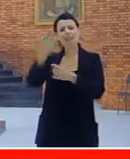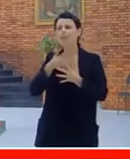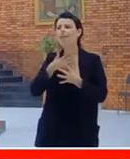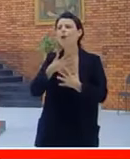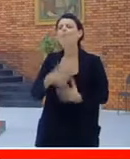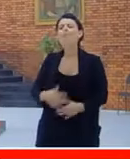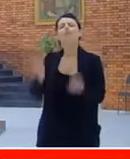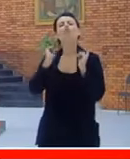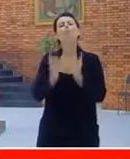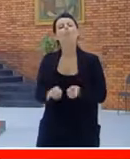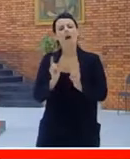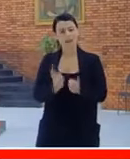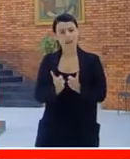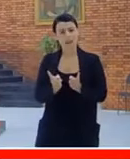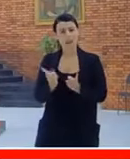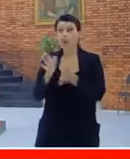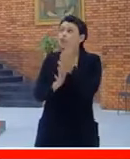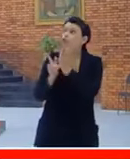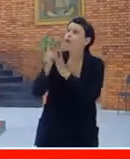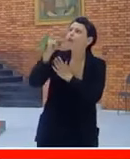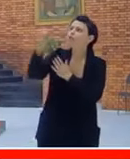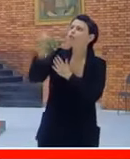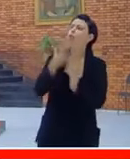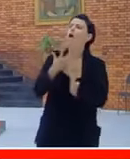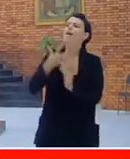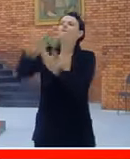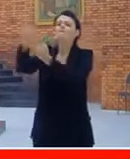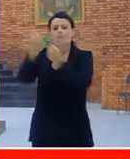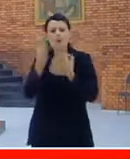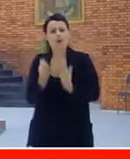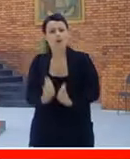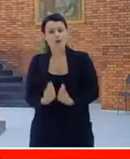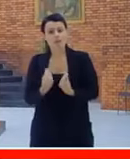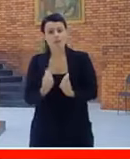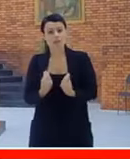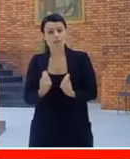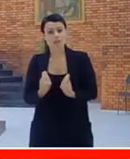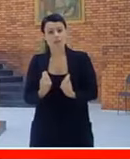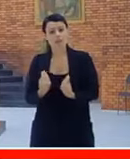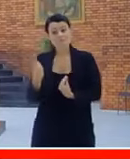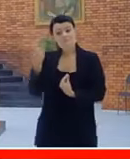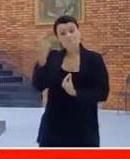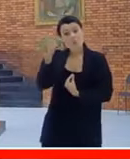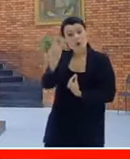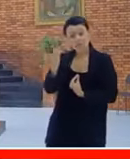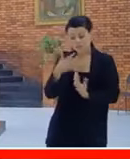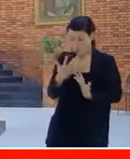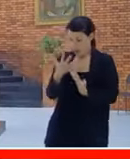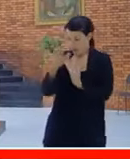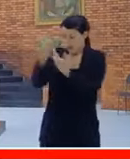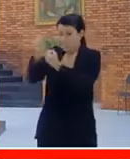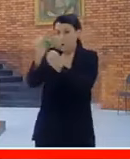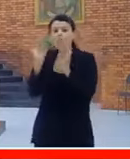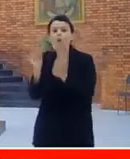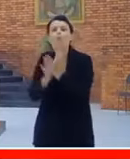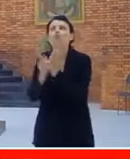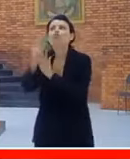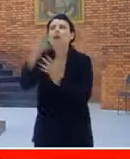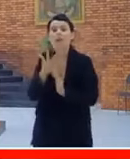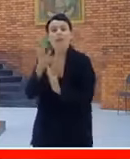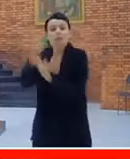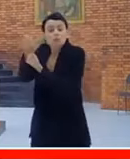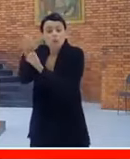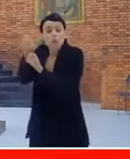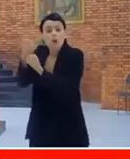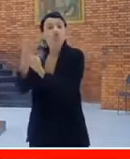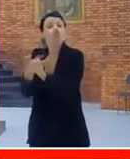mi affascina di questo Gesù? Perché se c'è qualcosa che ci affascina di questo Gesù, allora